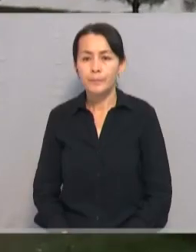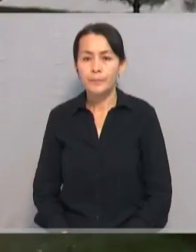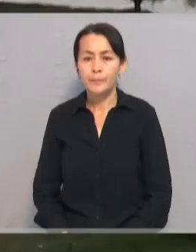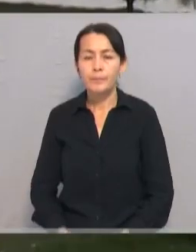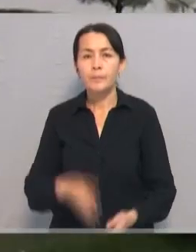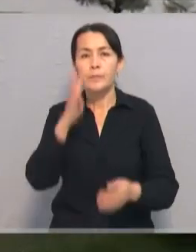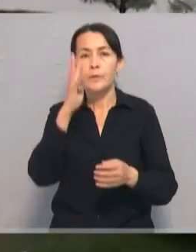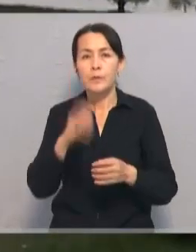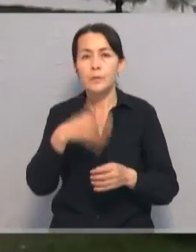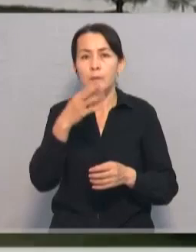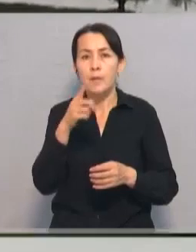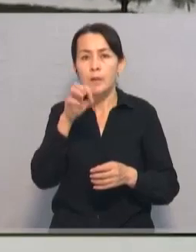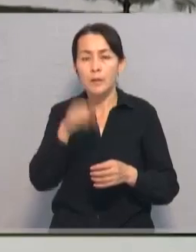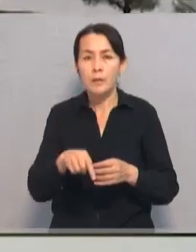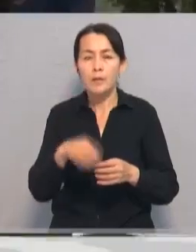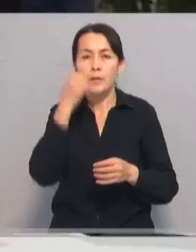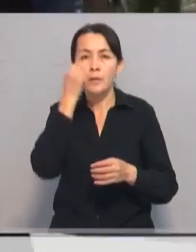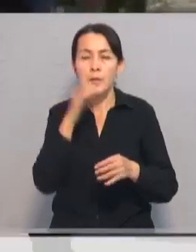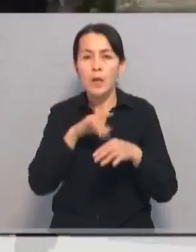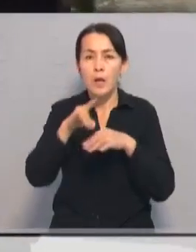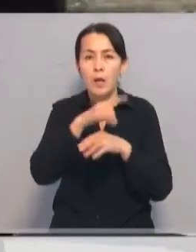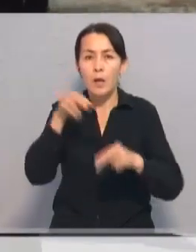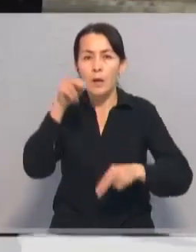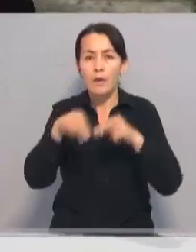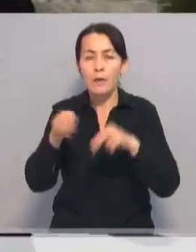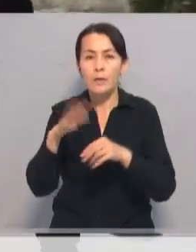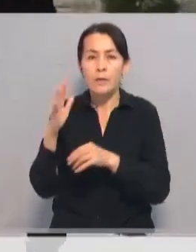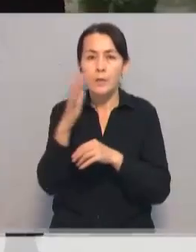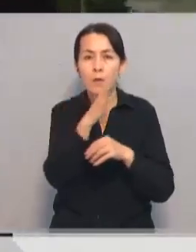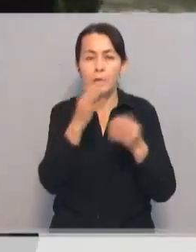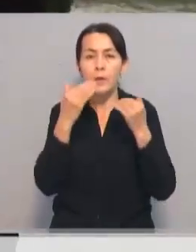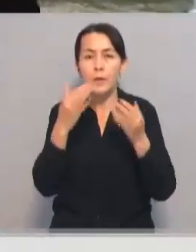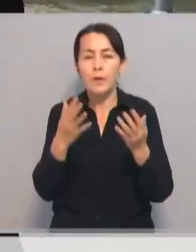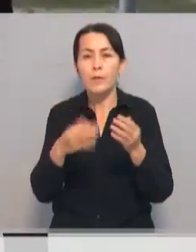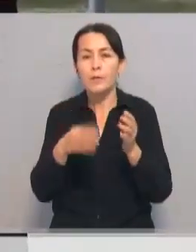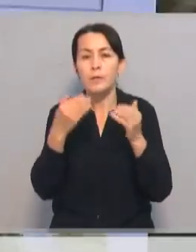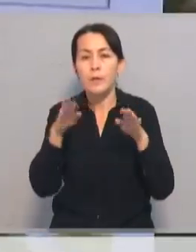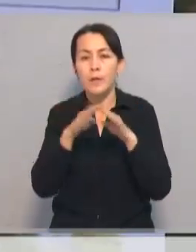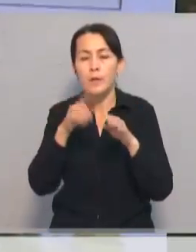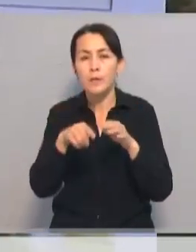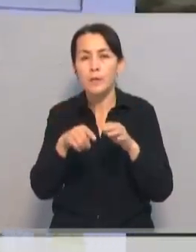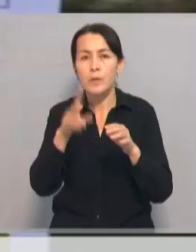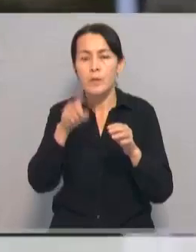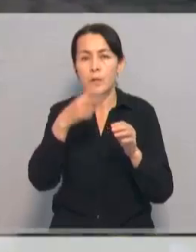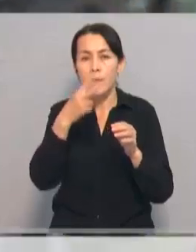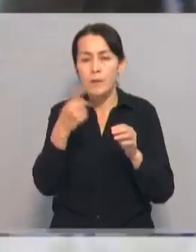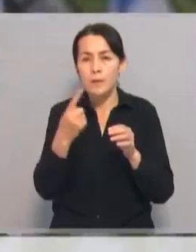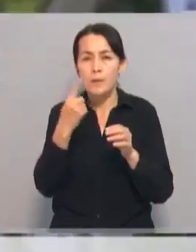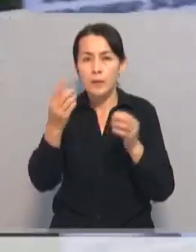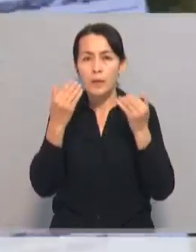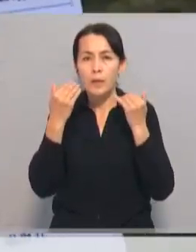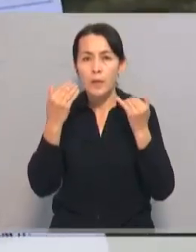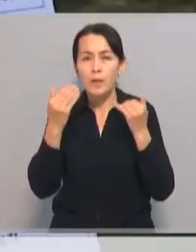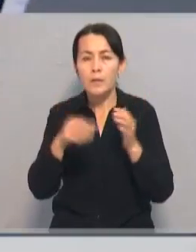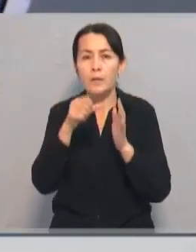на 450 гектарах на территории старого аэропорта посажены саксаулы а площадь лесосеменного участка составляет 120 гектаров